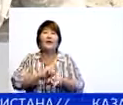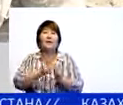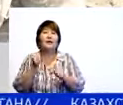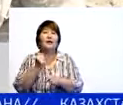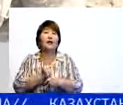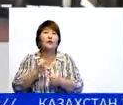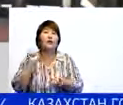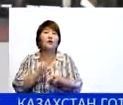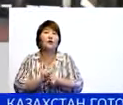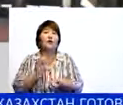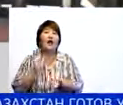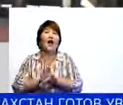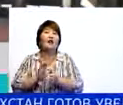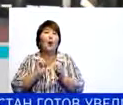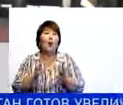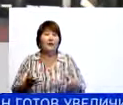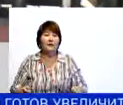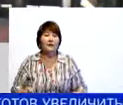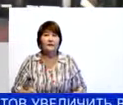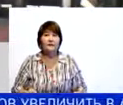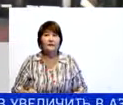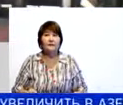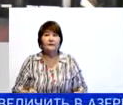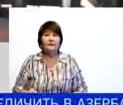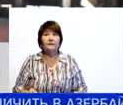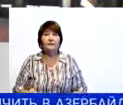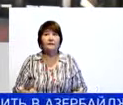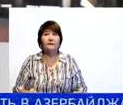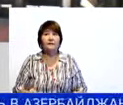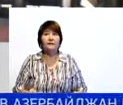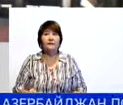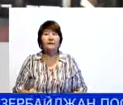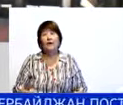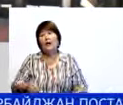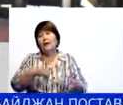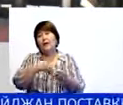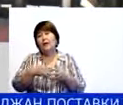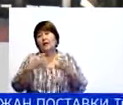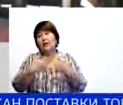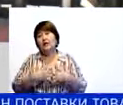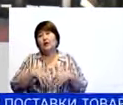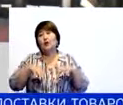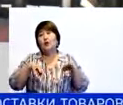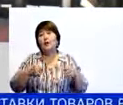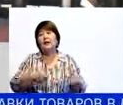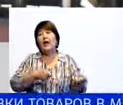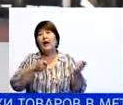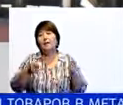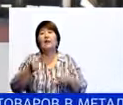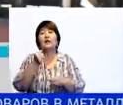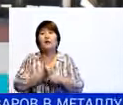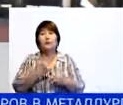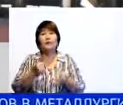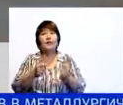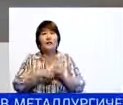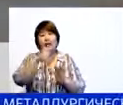твердые отходы 100 новым новым as над посмотреть пулевым зал приобрели станок машину для перевозки и работаем уже